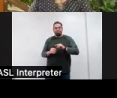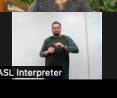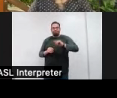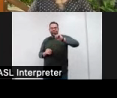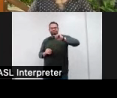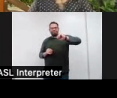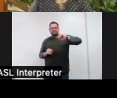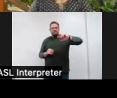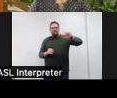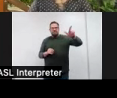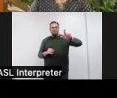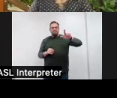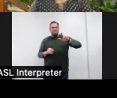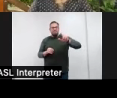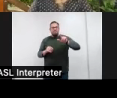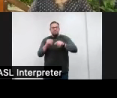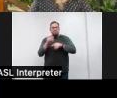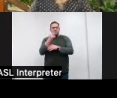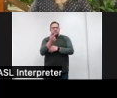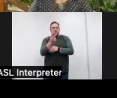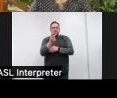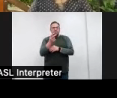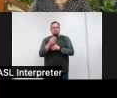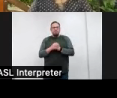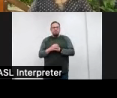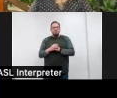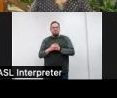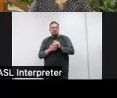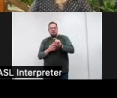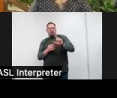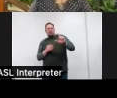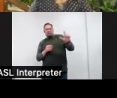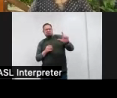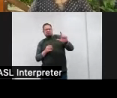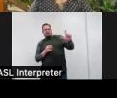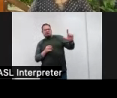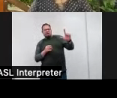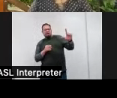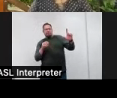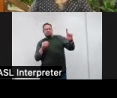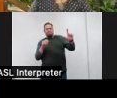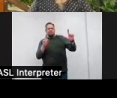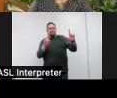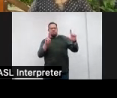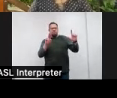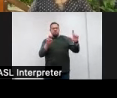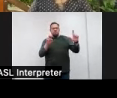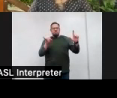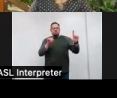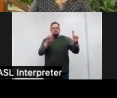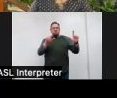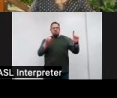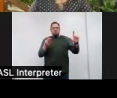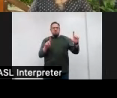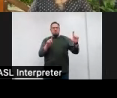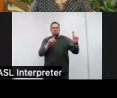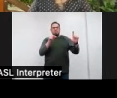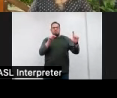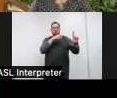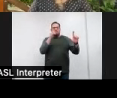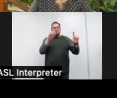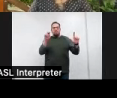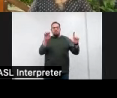عندما تنظر إلى الأعلى إلى جهة اليسار. One's Aniwita. Okay, take note of